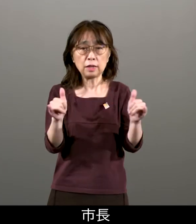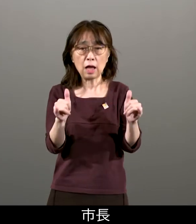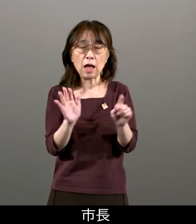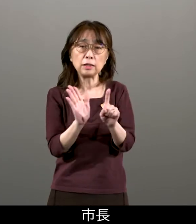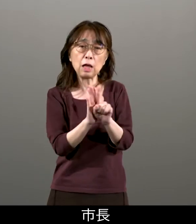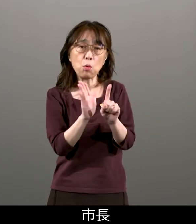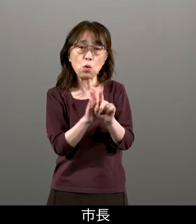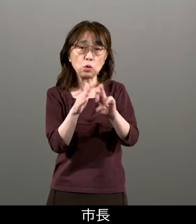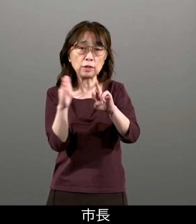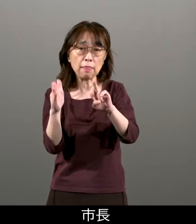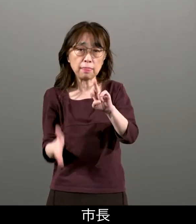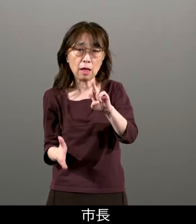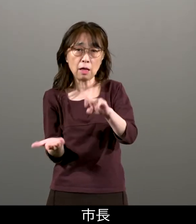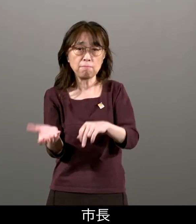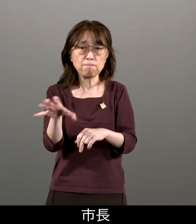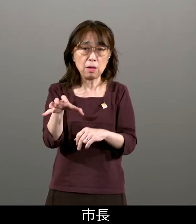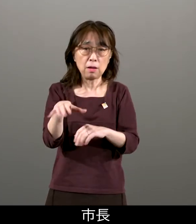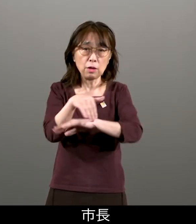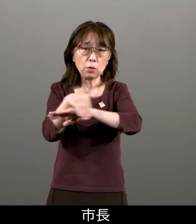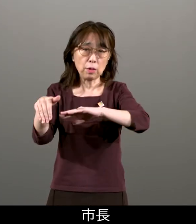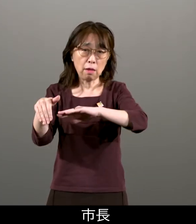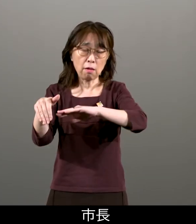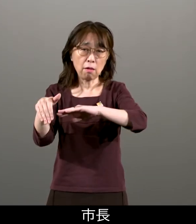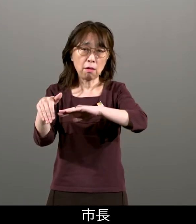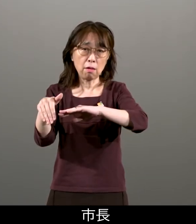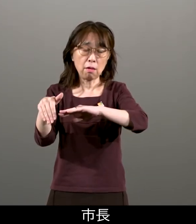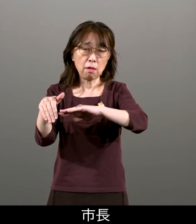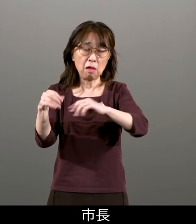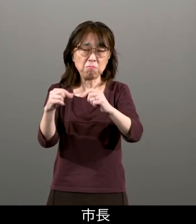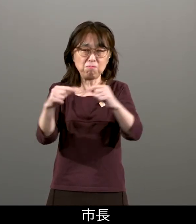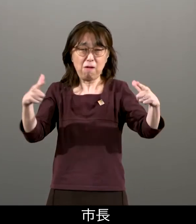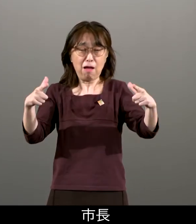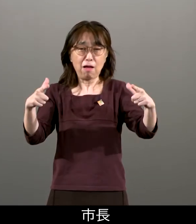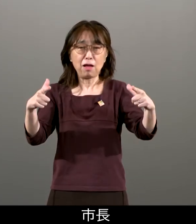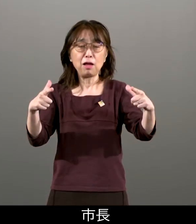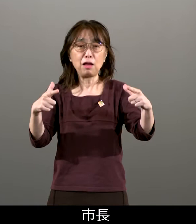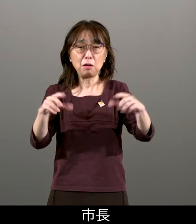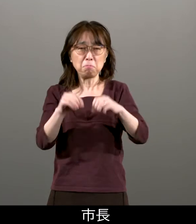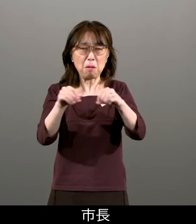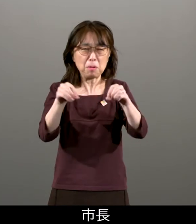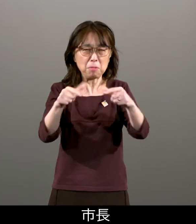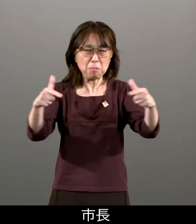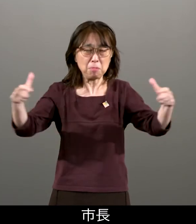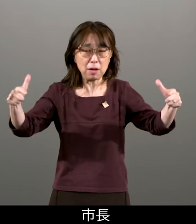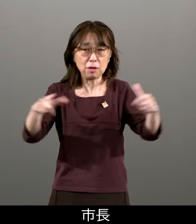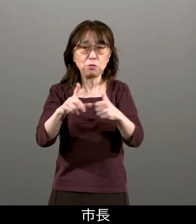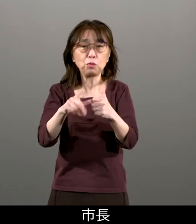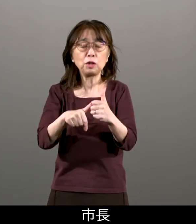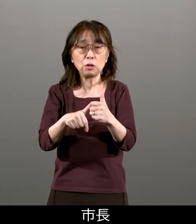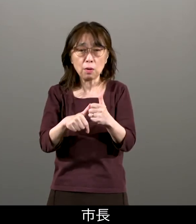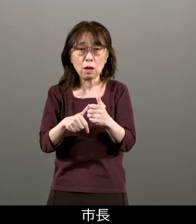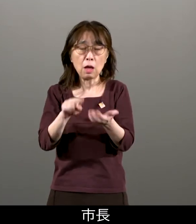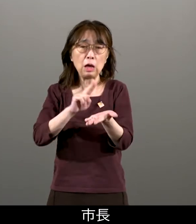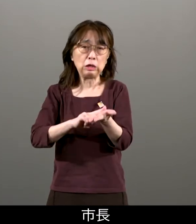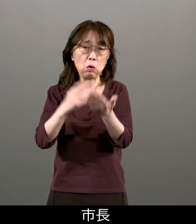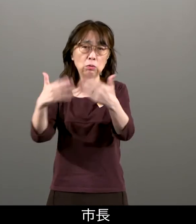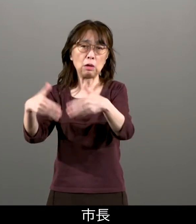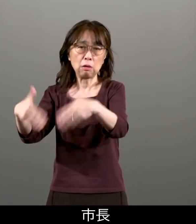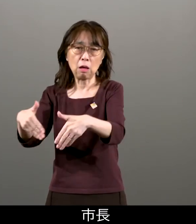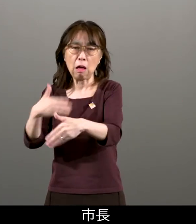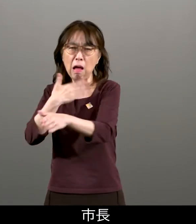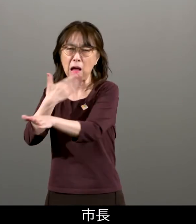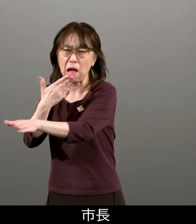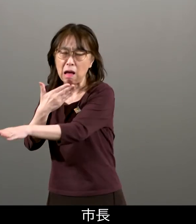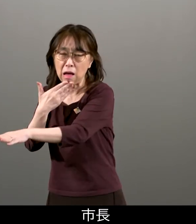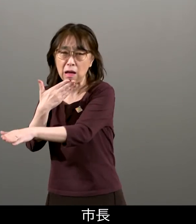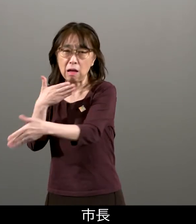の設置を予定しておりますほか、爆発的な感染拡大時など医療機関が逼迫する事態が発生